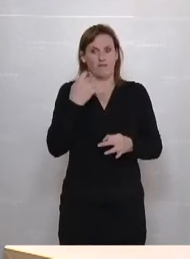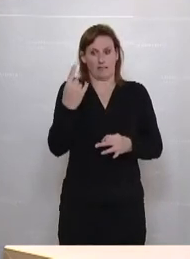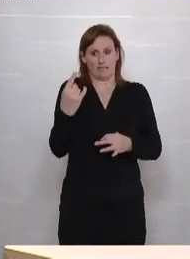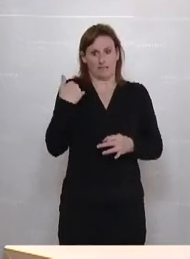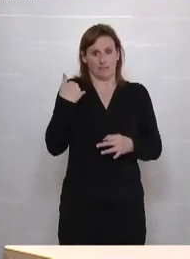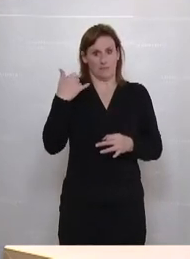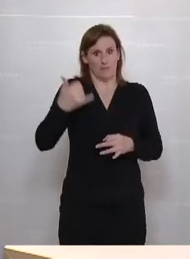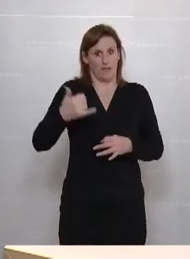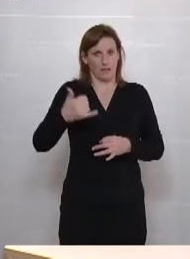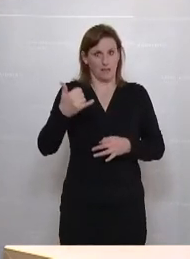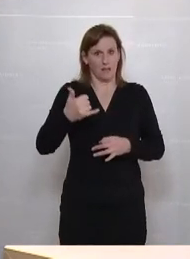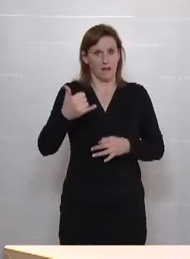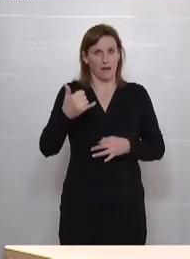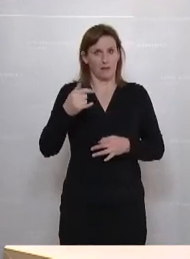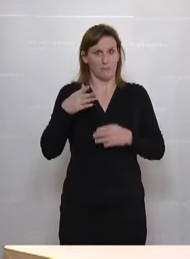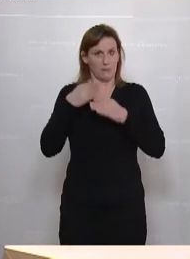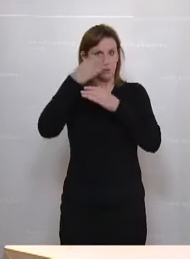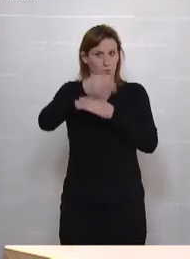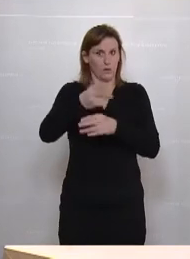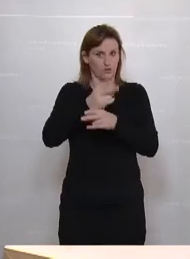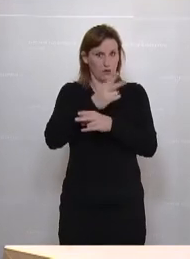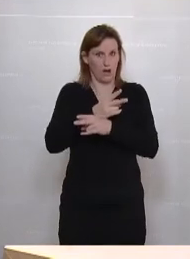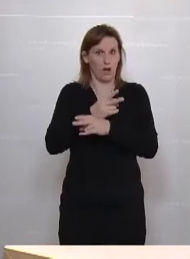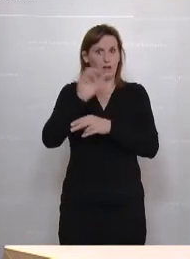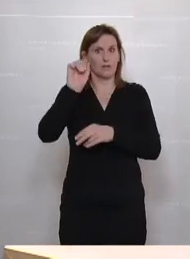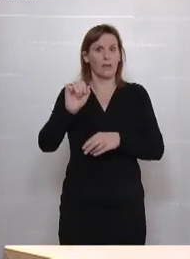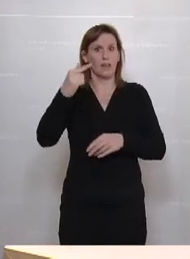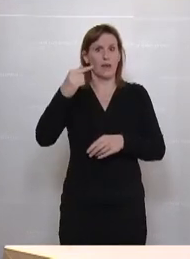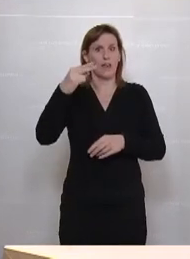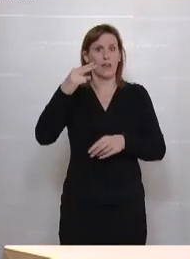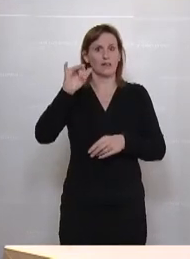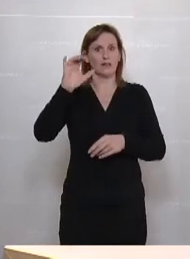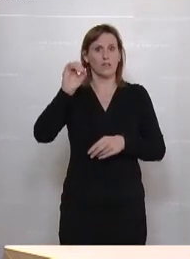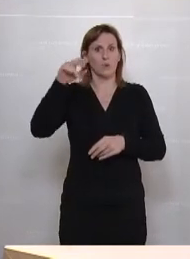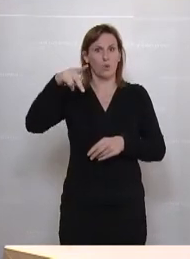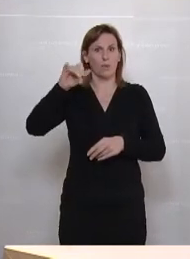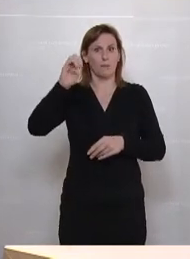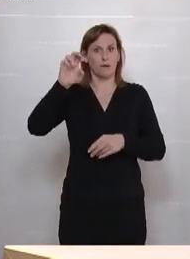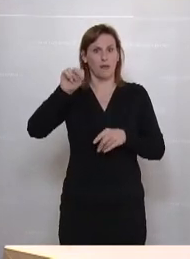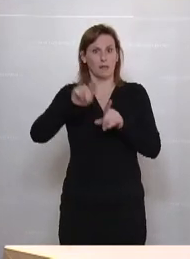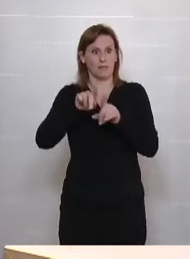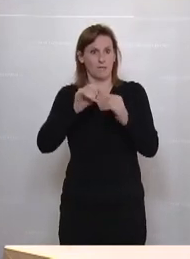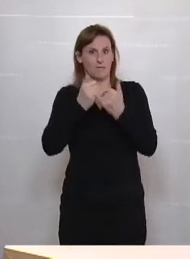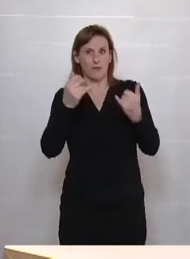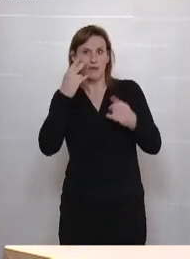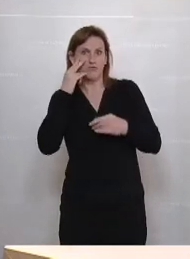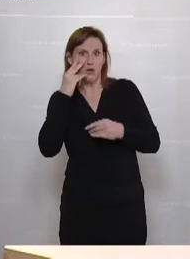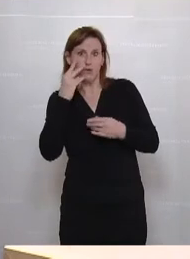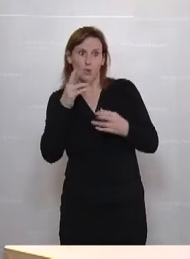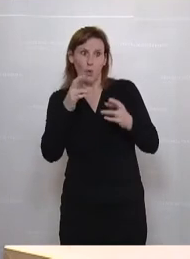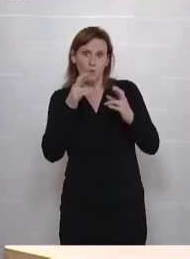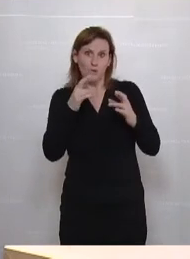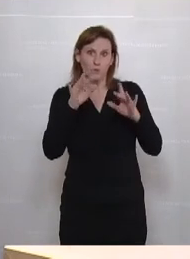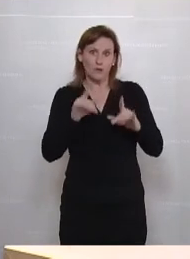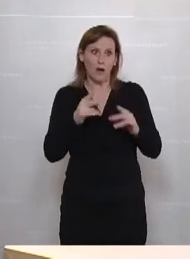Jänner in Äthiopien. Wie ist jetzt die Lage? Gibt es Hoffnung, hier zu Frieden